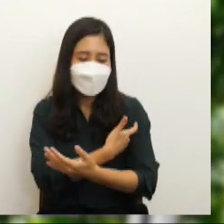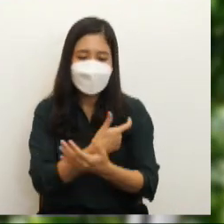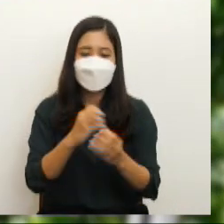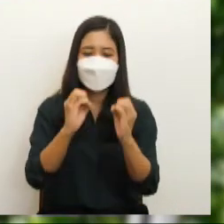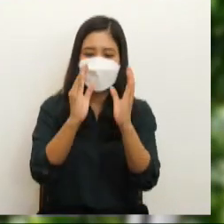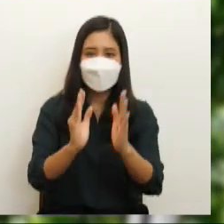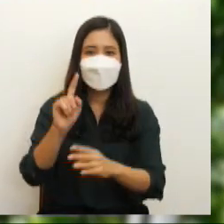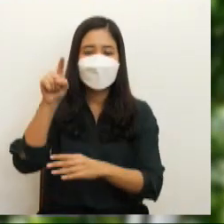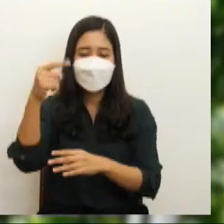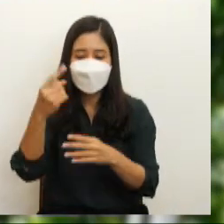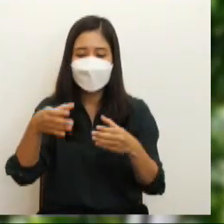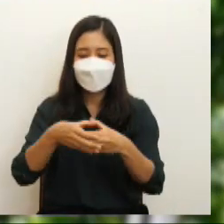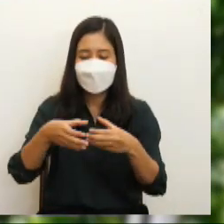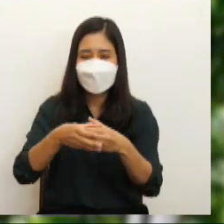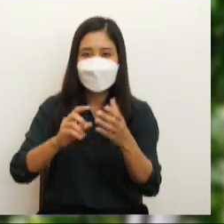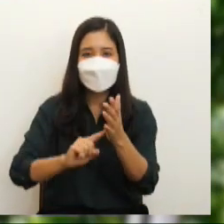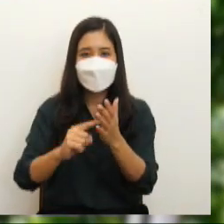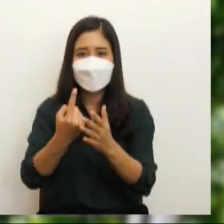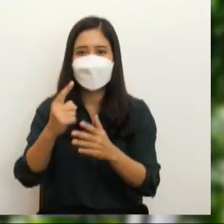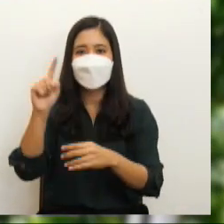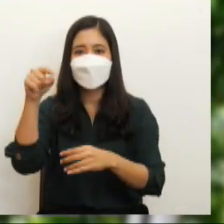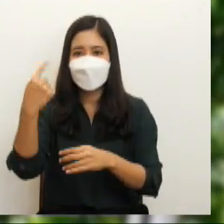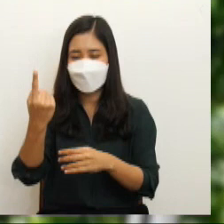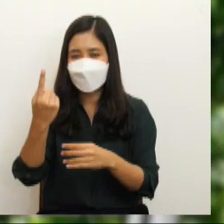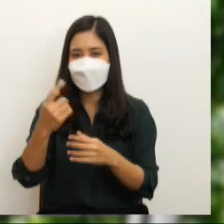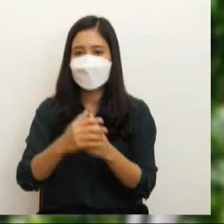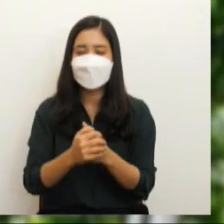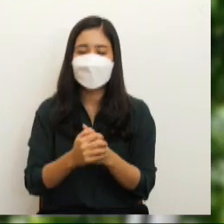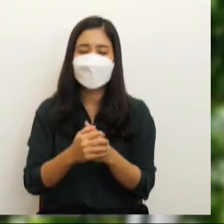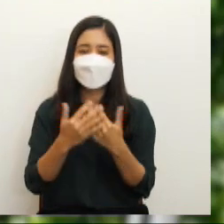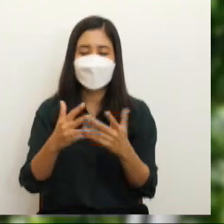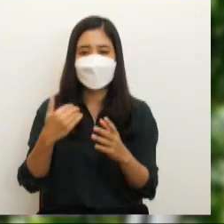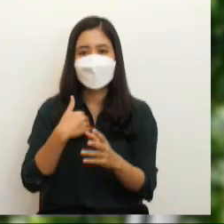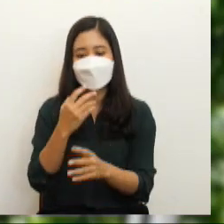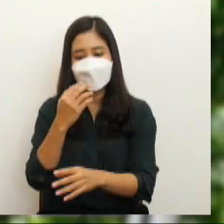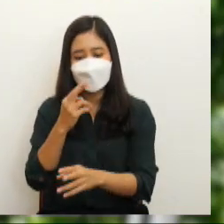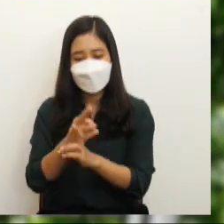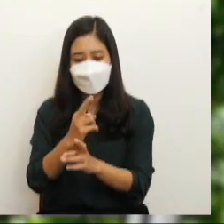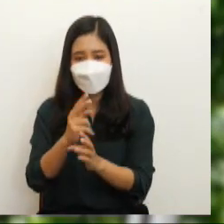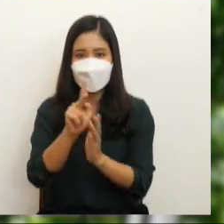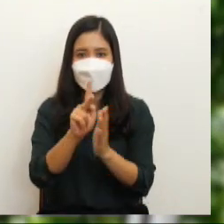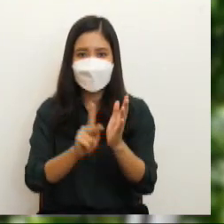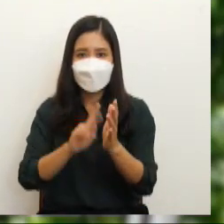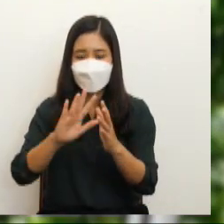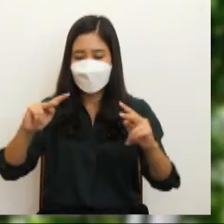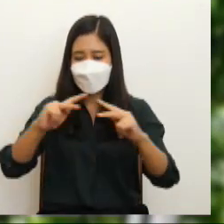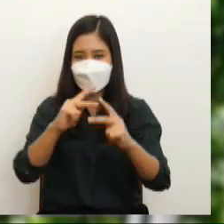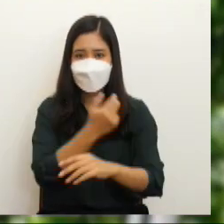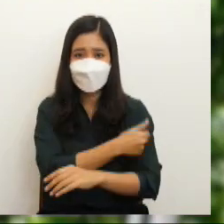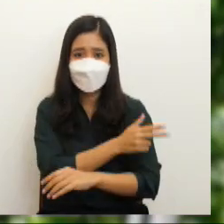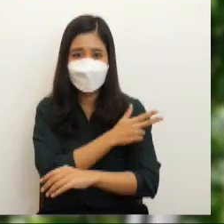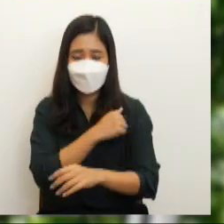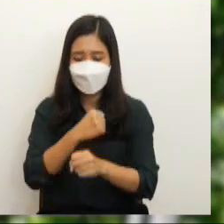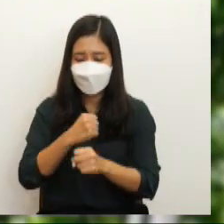านก็ต้องไปแจ้งและแสวงหาอันที่สองก็คือการปฏิบัติตนตามมาตรการของสาธารณสุขที่จะต้องให้ดำเนิน